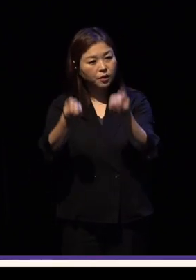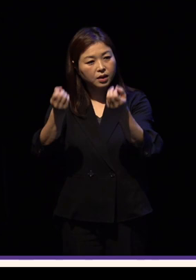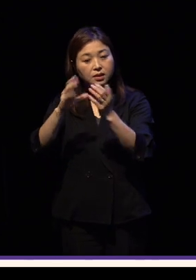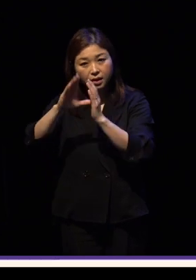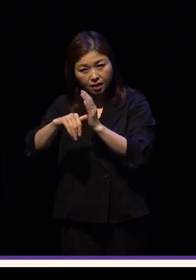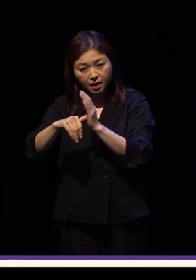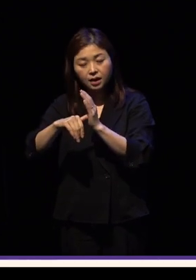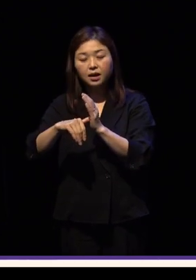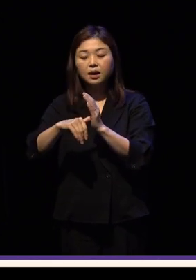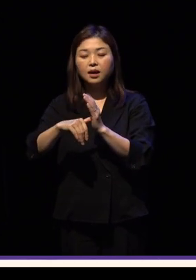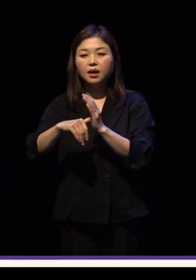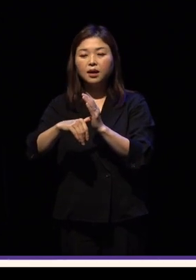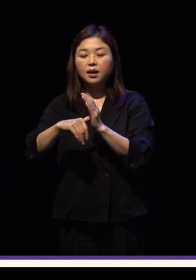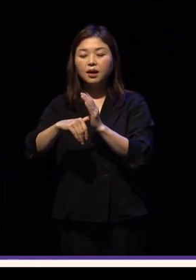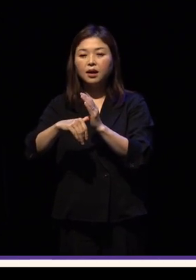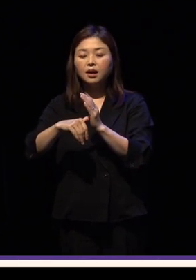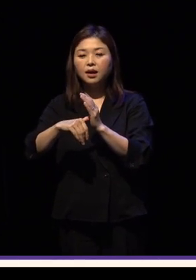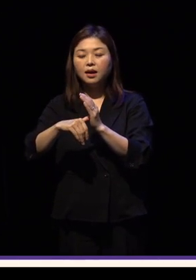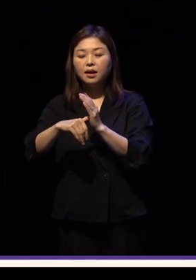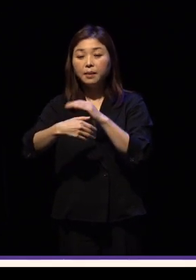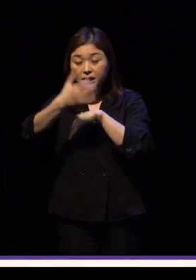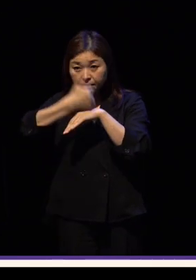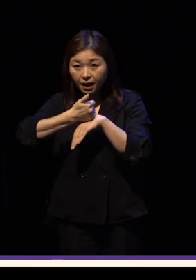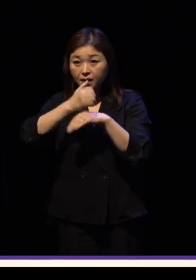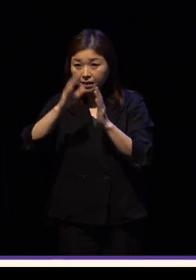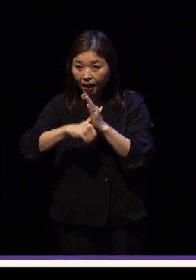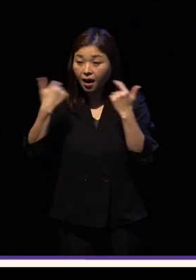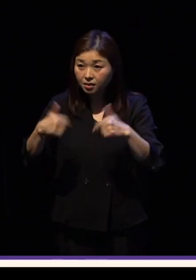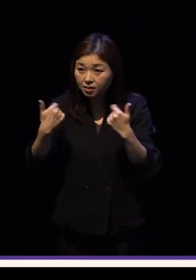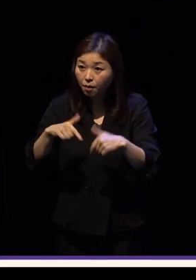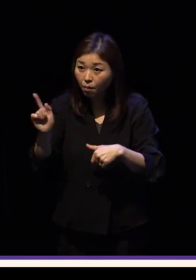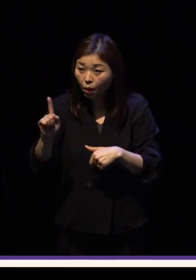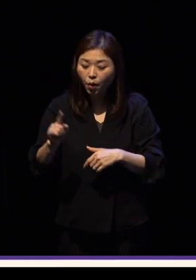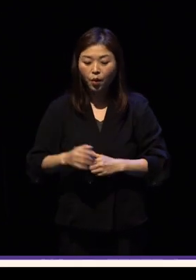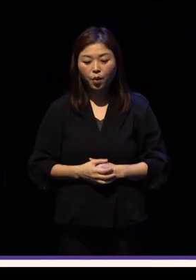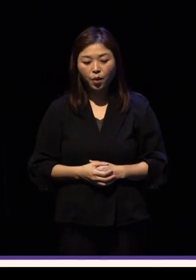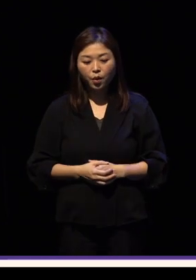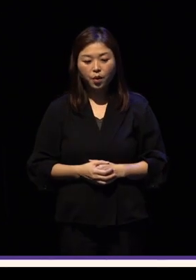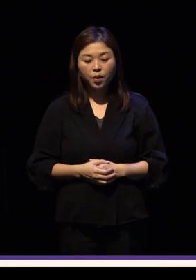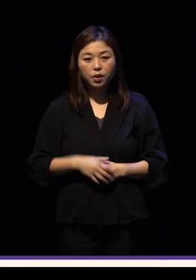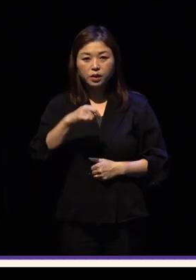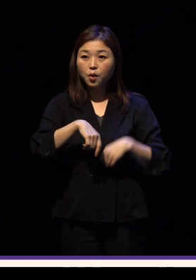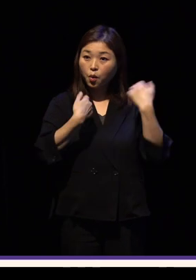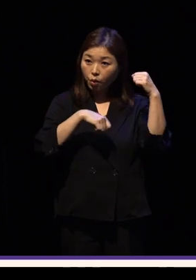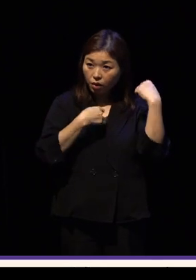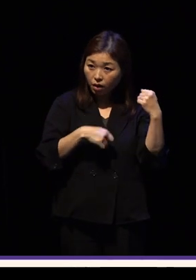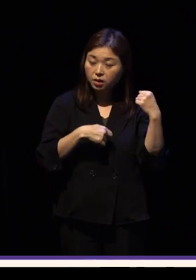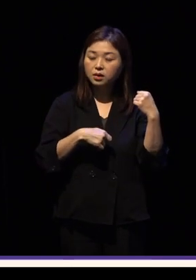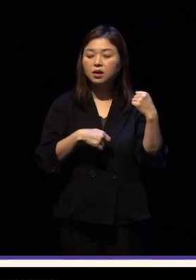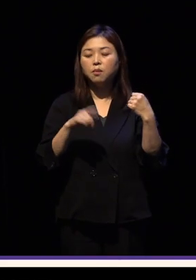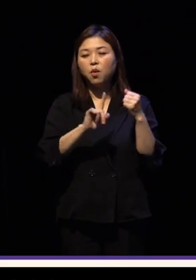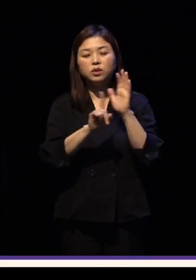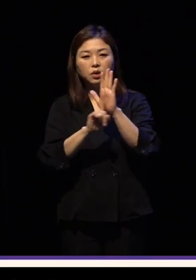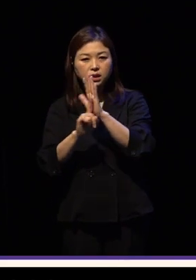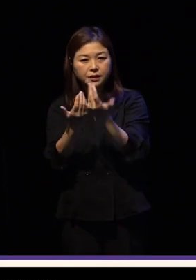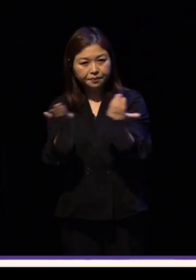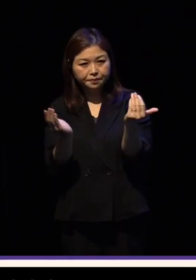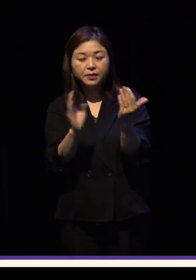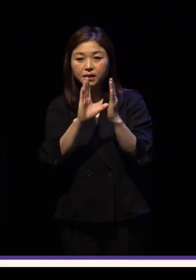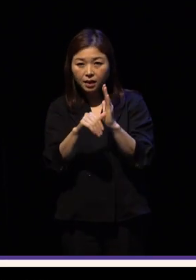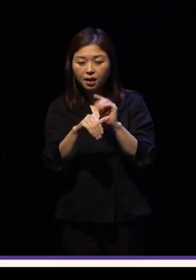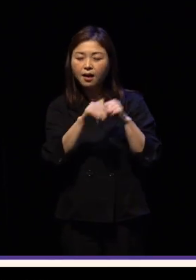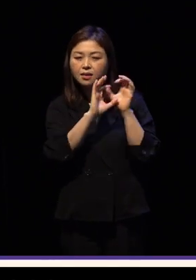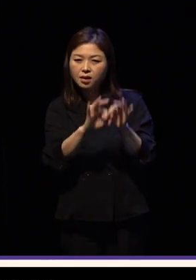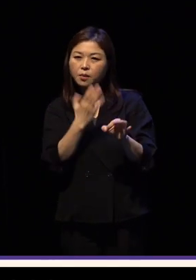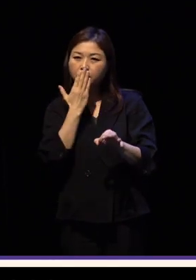말미에 다 그런 것은 아니지만 이 공연이나 이런 전시회가 지속